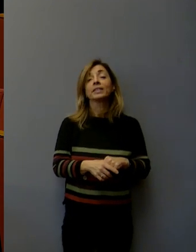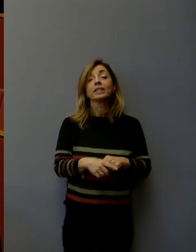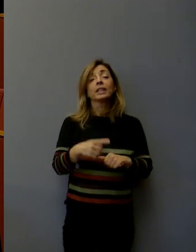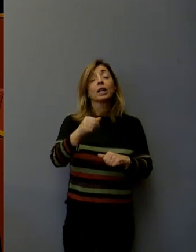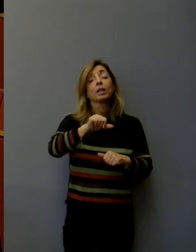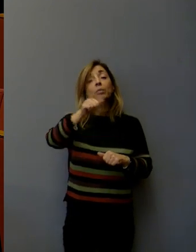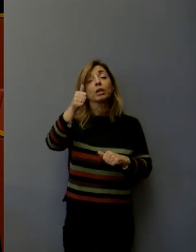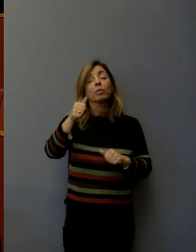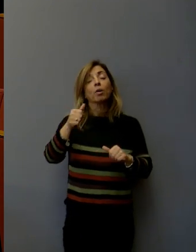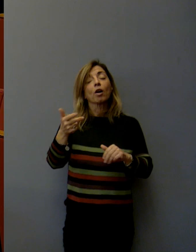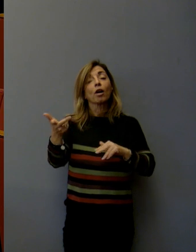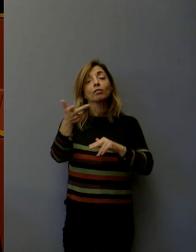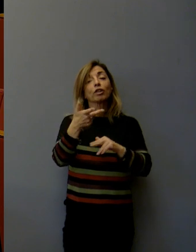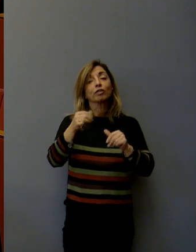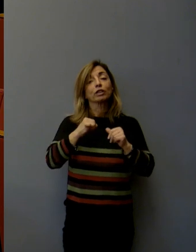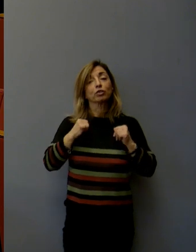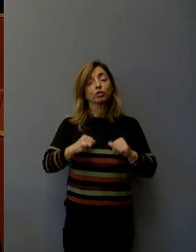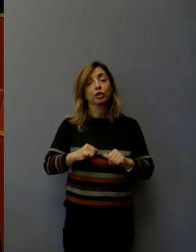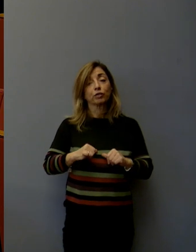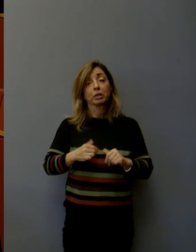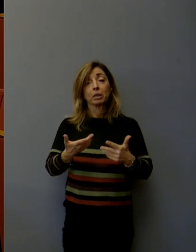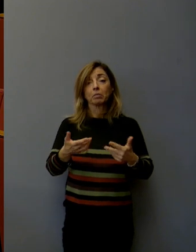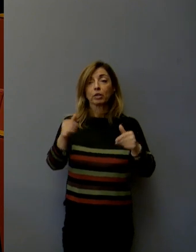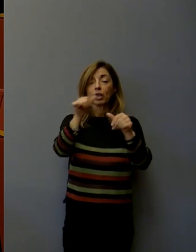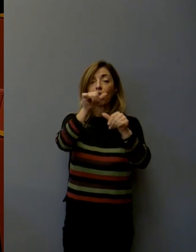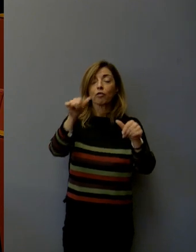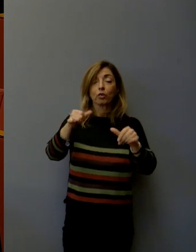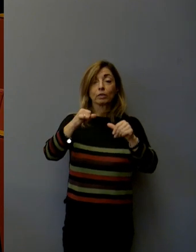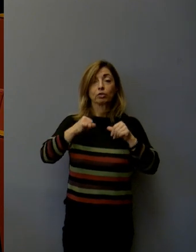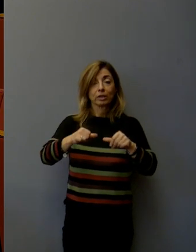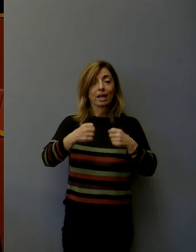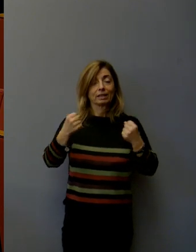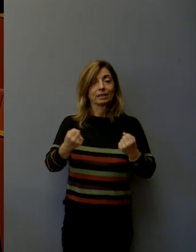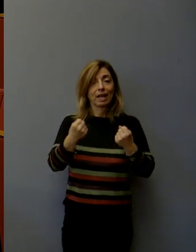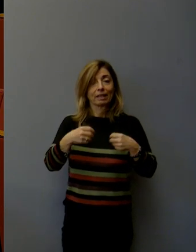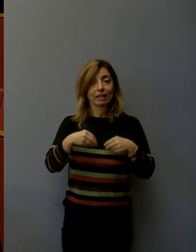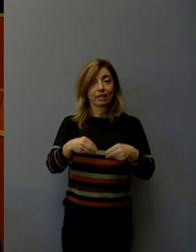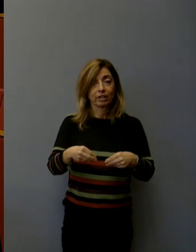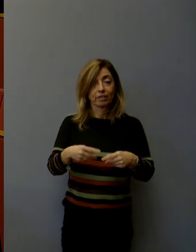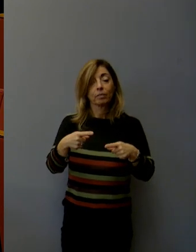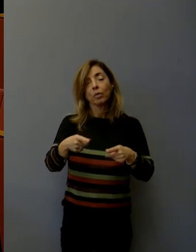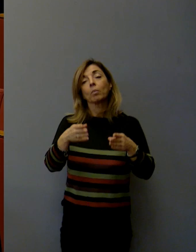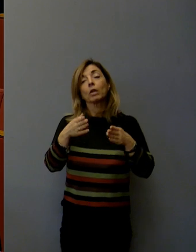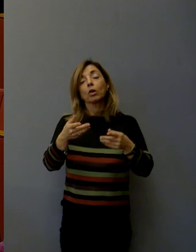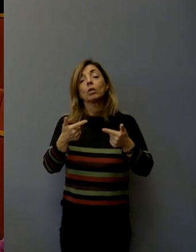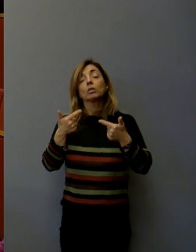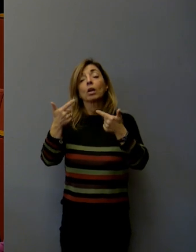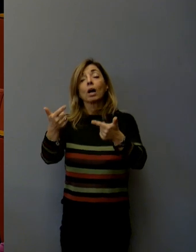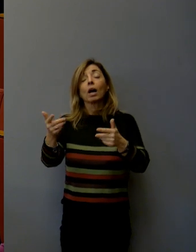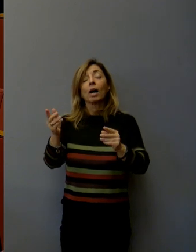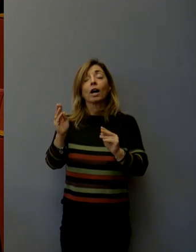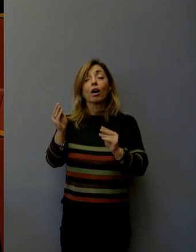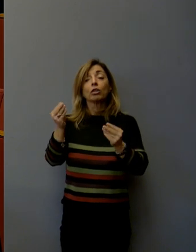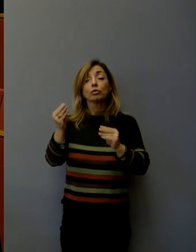civile servizio civile che una forma di cittadinanza attiva perché è un percorso che offre ai ragazzi la possibilità Anzi